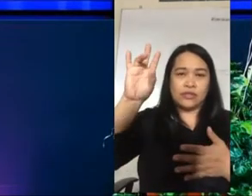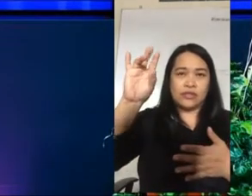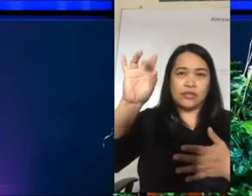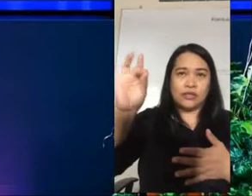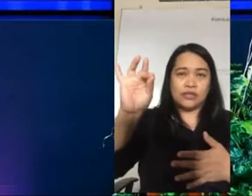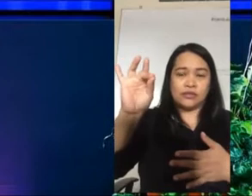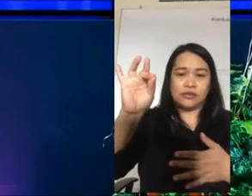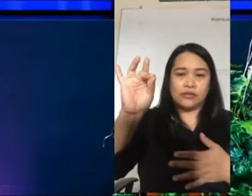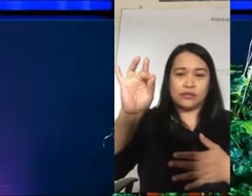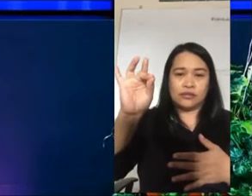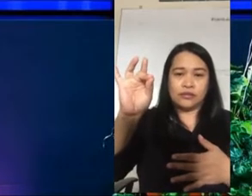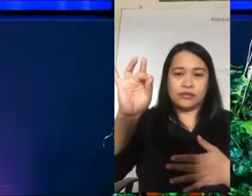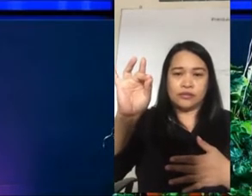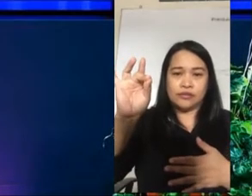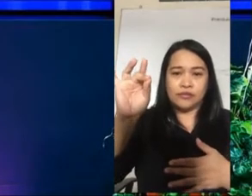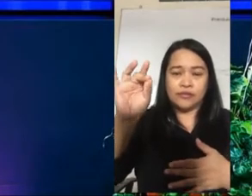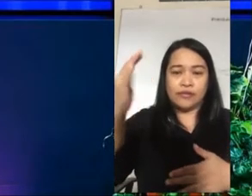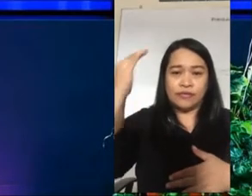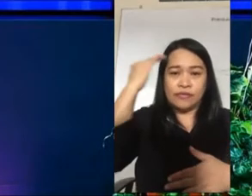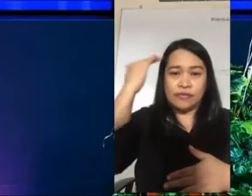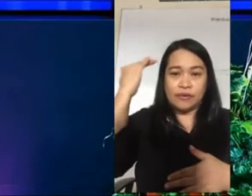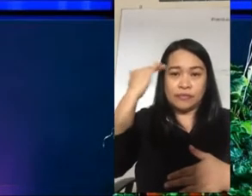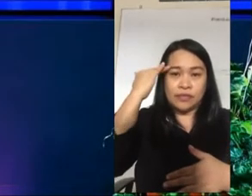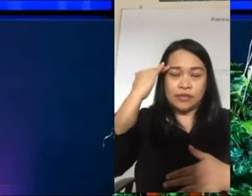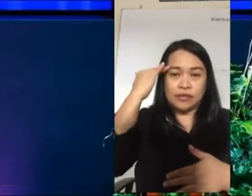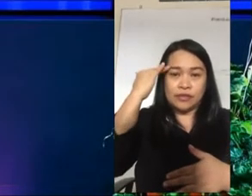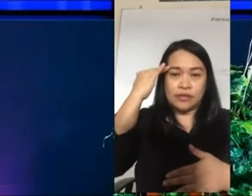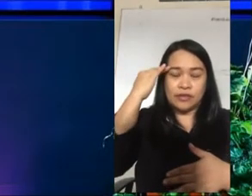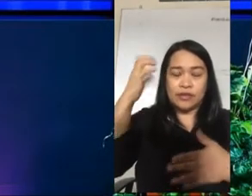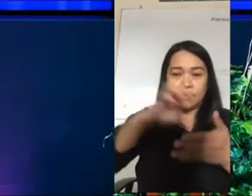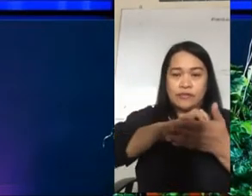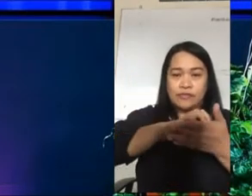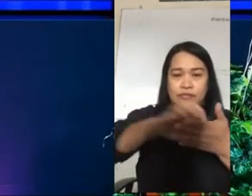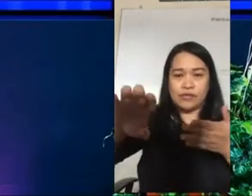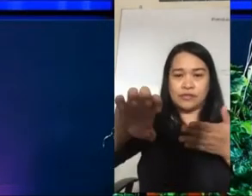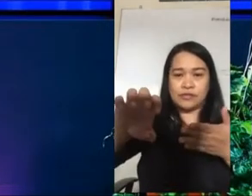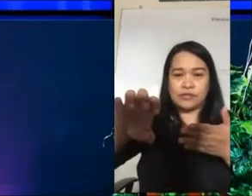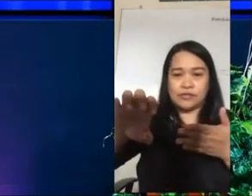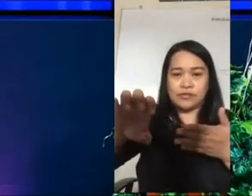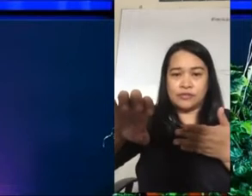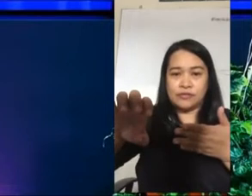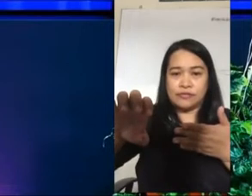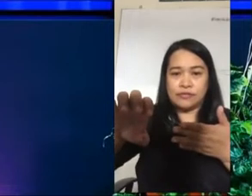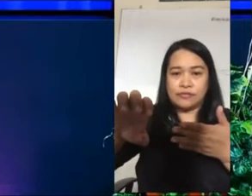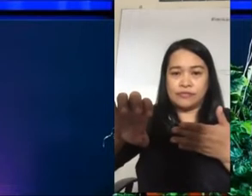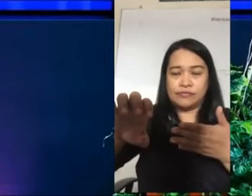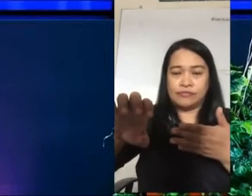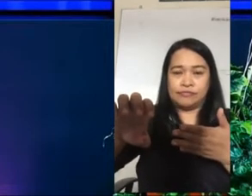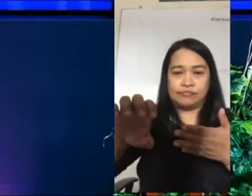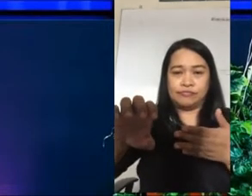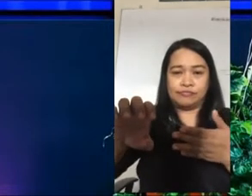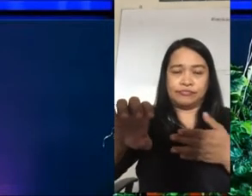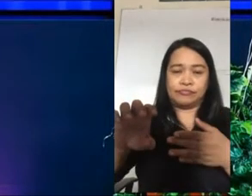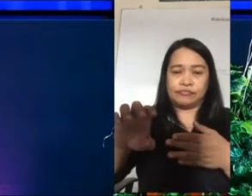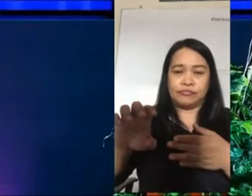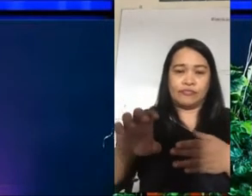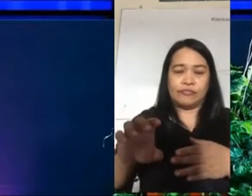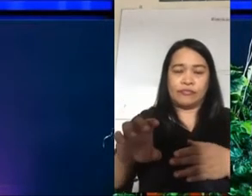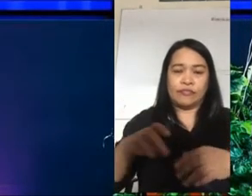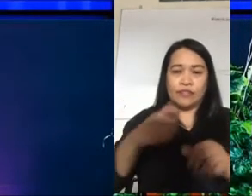is a very familiar passage na madalas nating sinasabi at madalas po nating nababanggit every time that